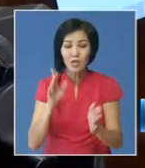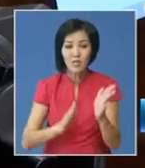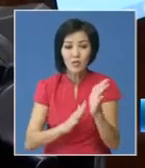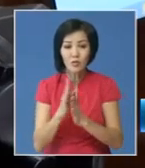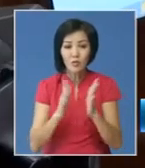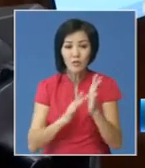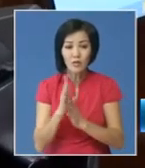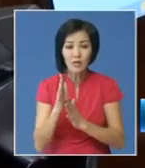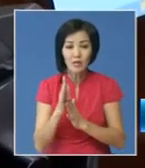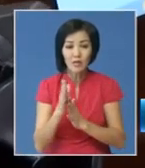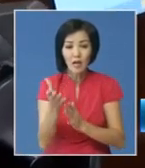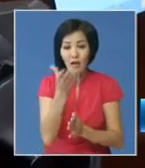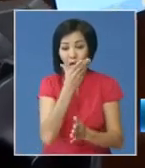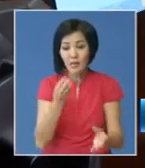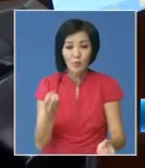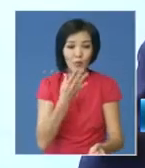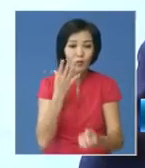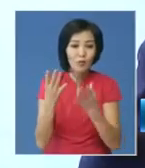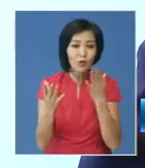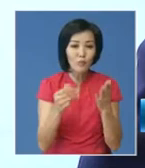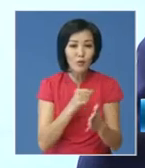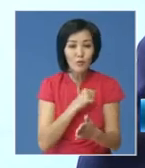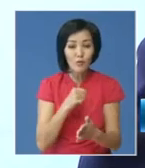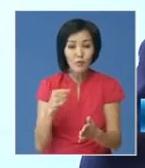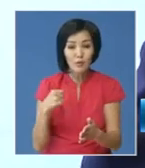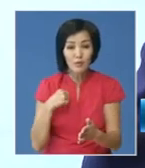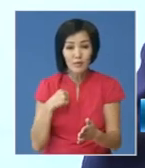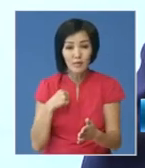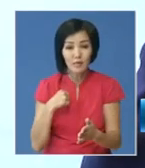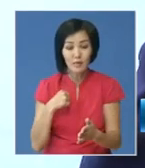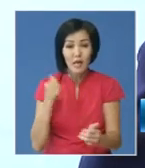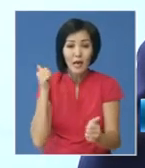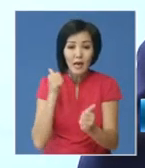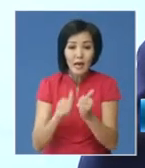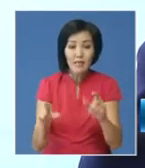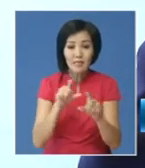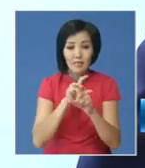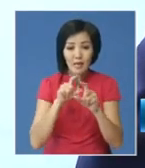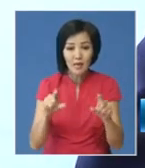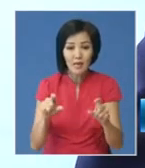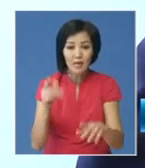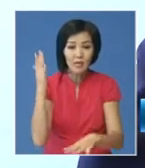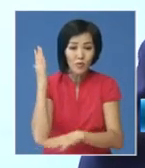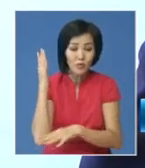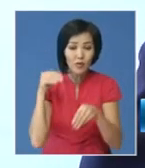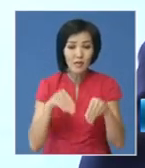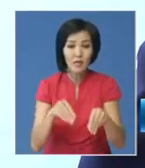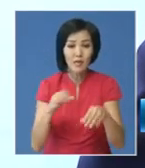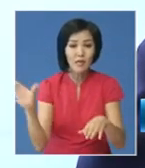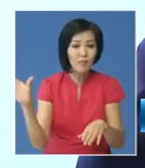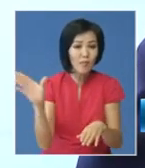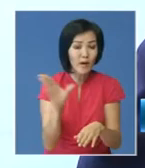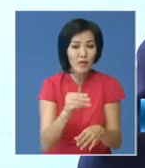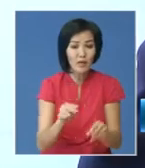бәрі әдемі гүлдермен, осының бәрі өз өзінің ретін тауып, әр салынған қарағай ағаш осылардың бәрі